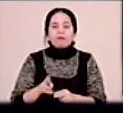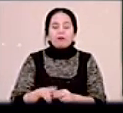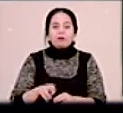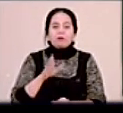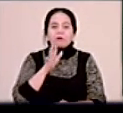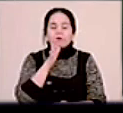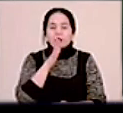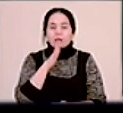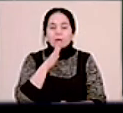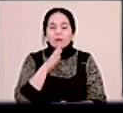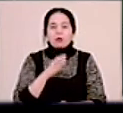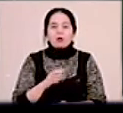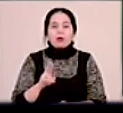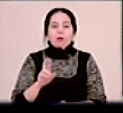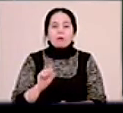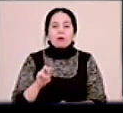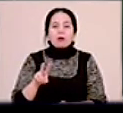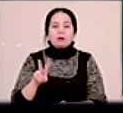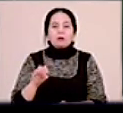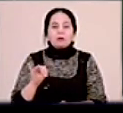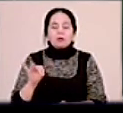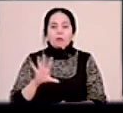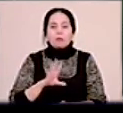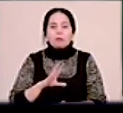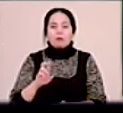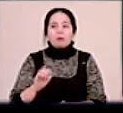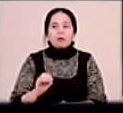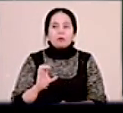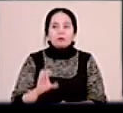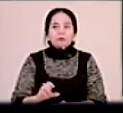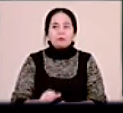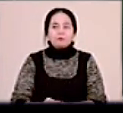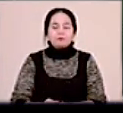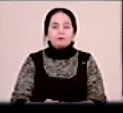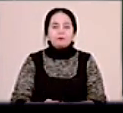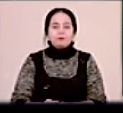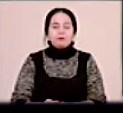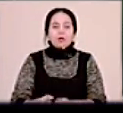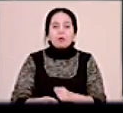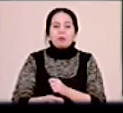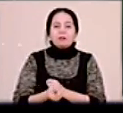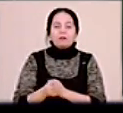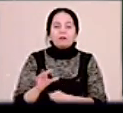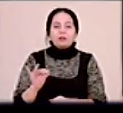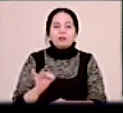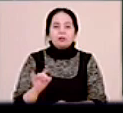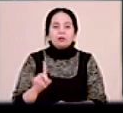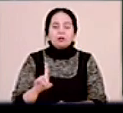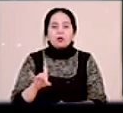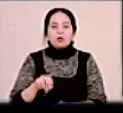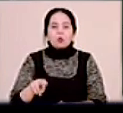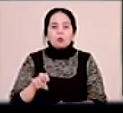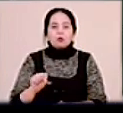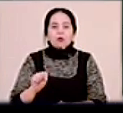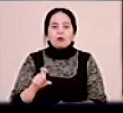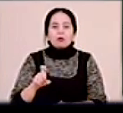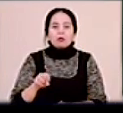время сатрапом Бактрии был бес, происходивший из рода